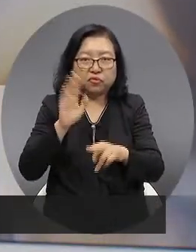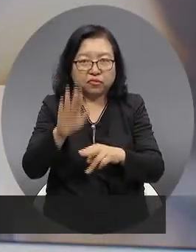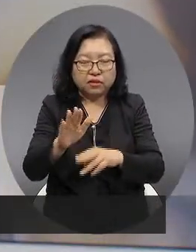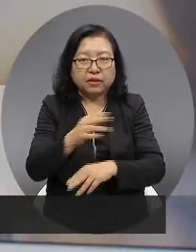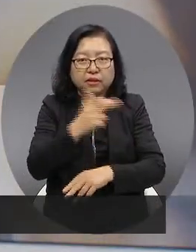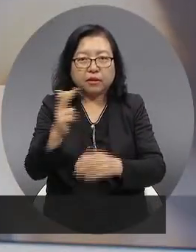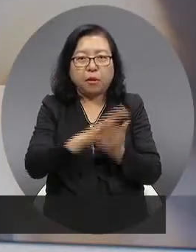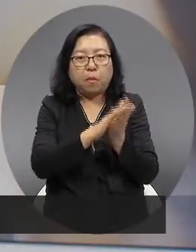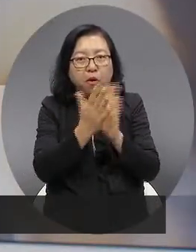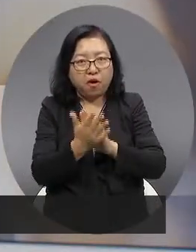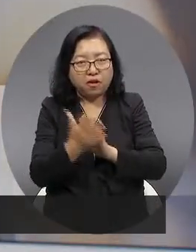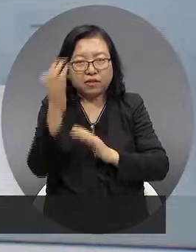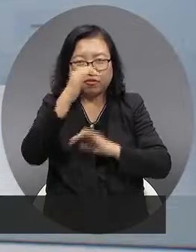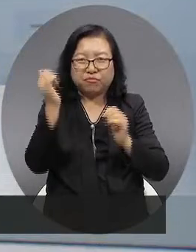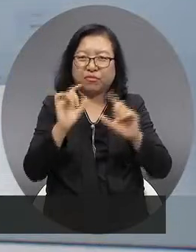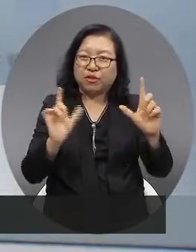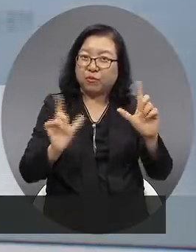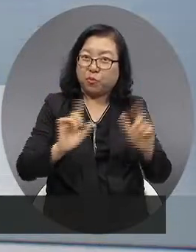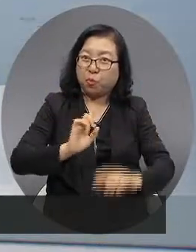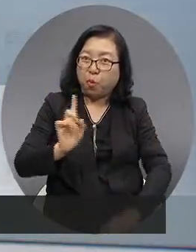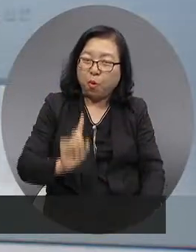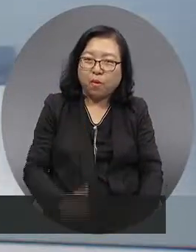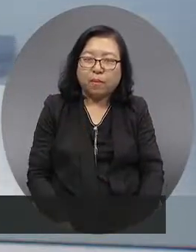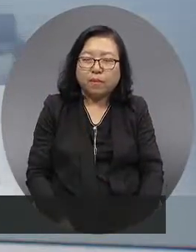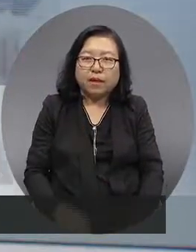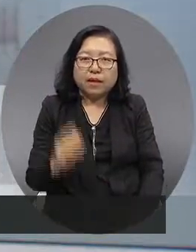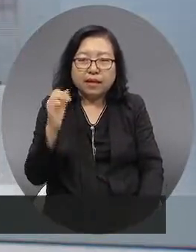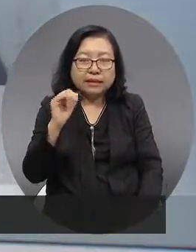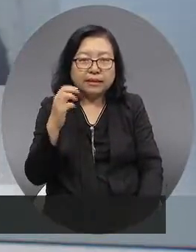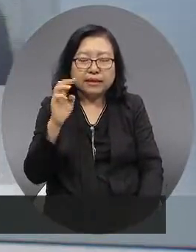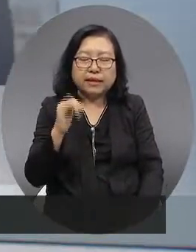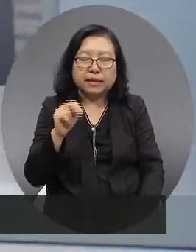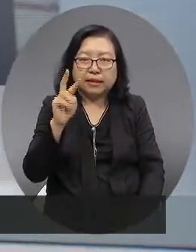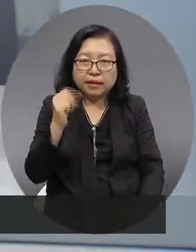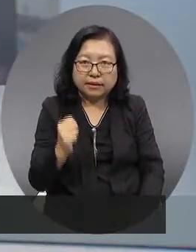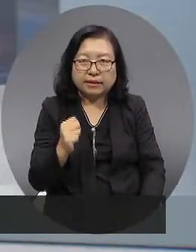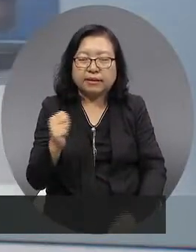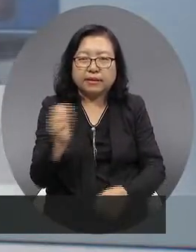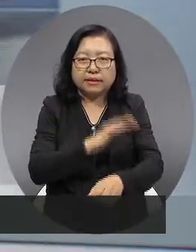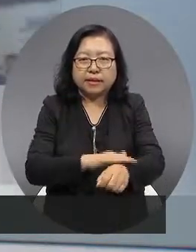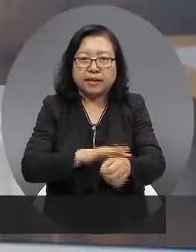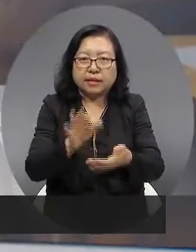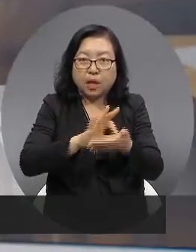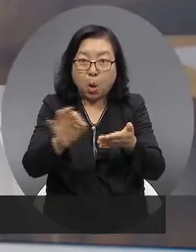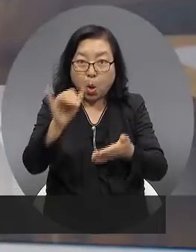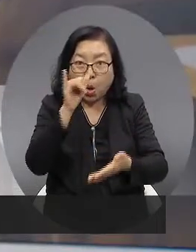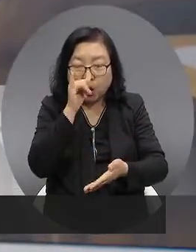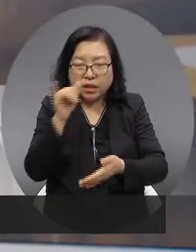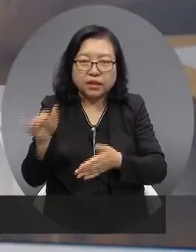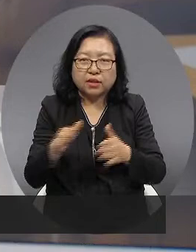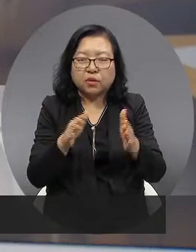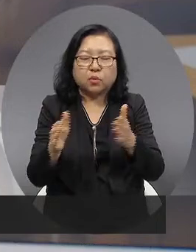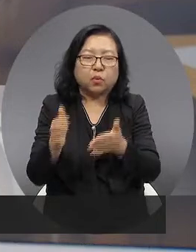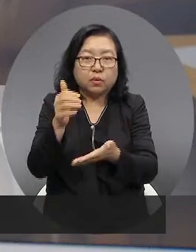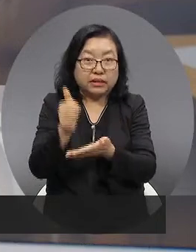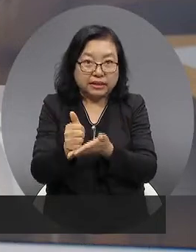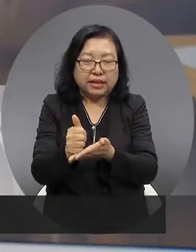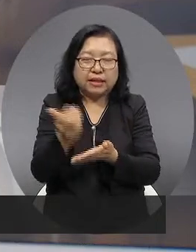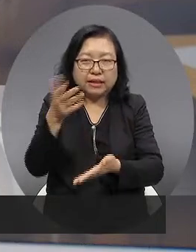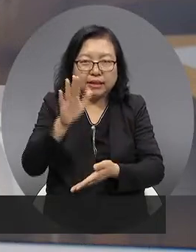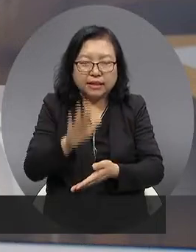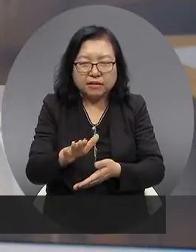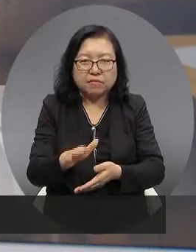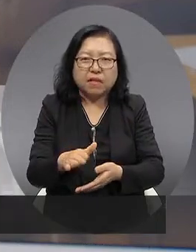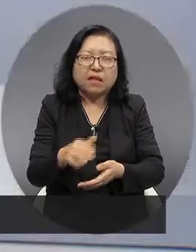달라진 충청북도를 살펴봤는데 SNS를 즐겨 쓰는 정치인 출신 도지사로 큰 변화가 있었지만 그만큼